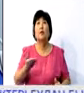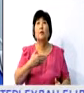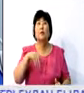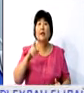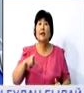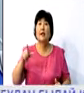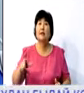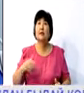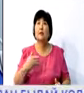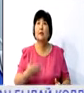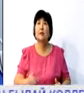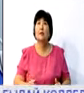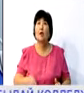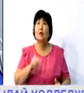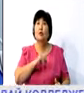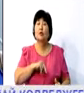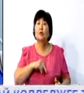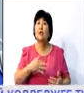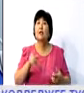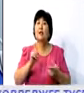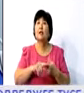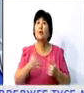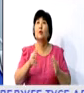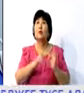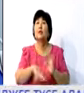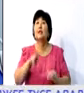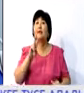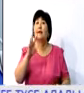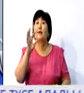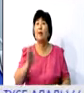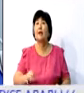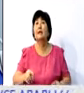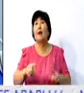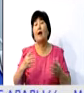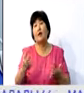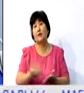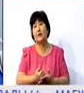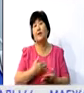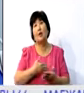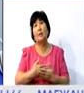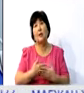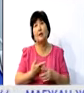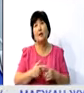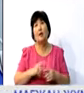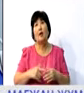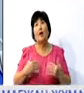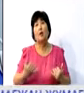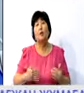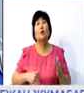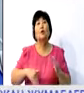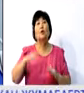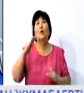азаматтардың, қызметкерлердің қызметінен жұмыстардың арқасында бұл 82%-ға жетті белсенділік. Бұл енді айта керек,